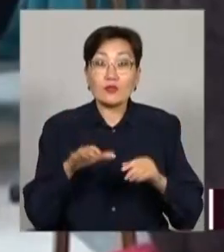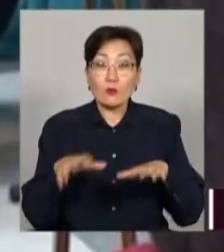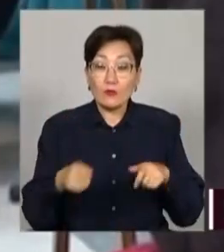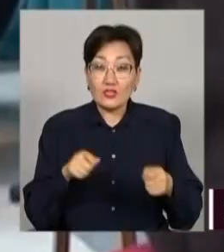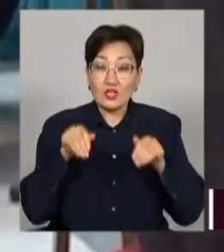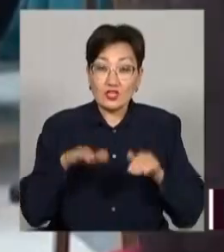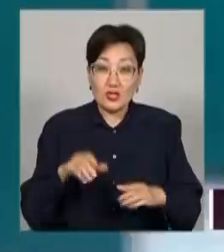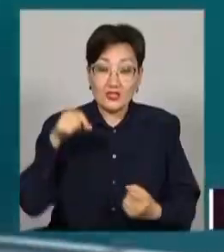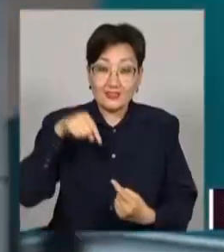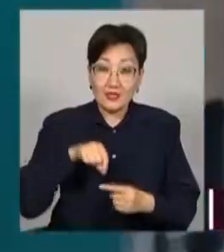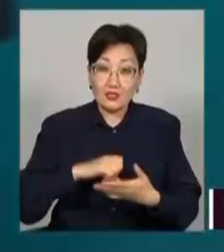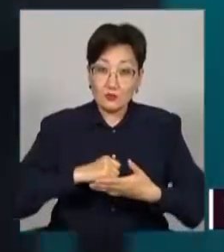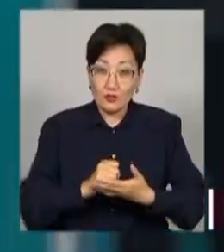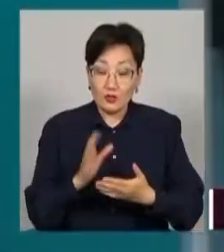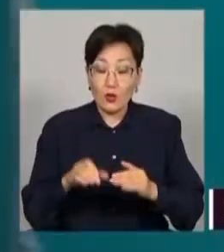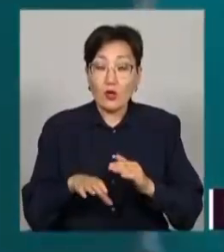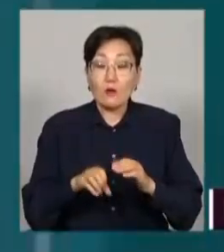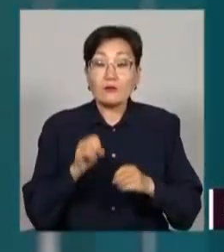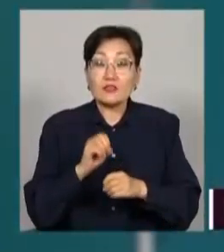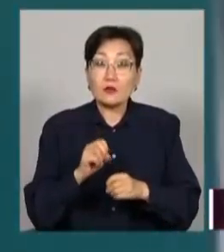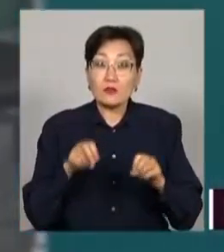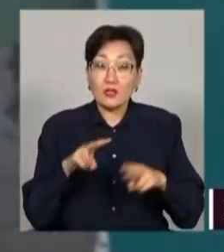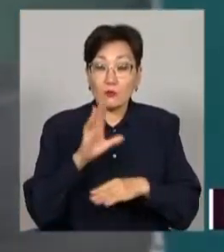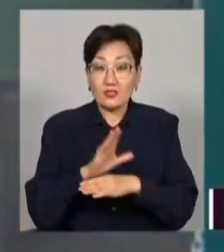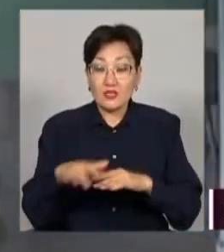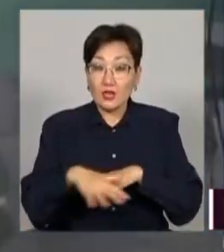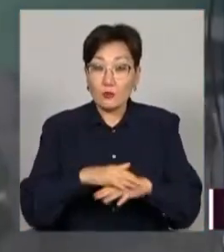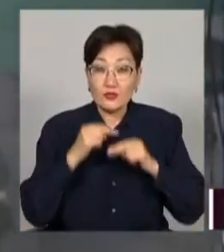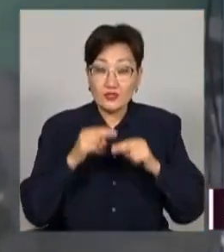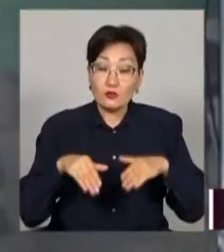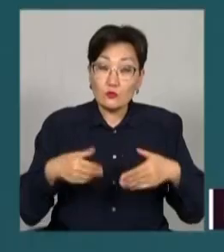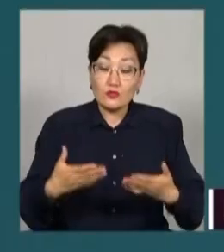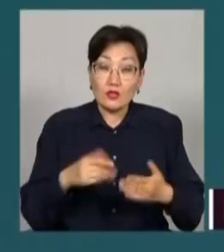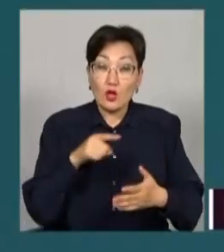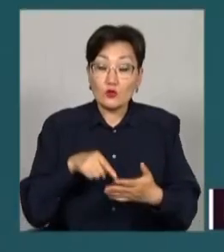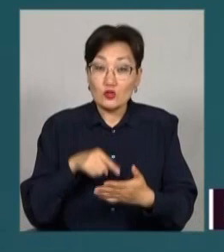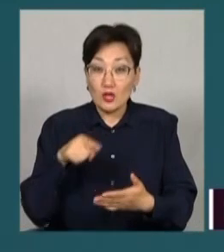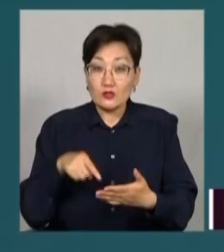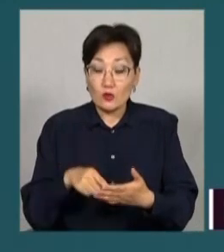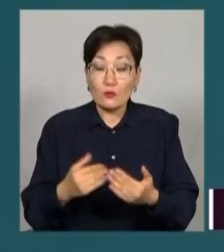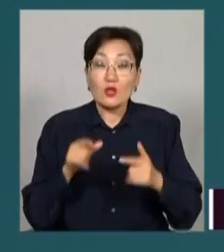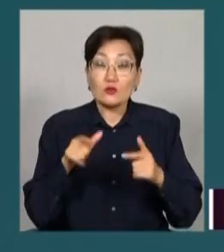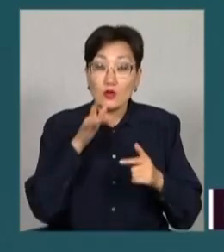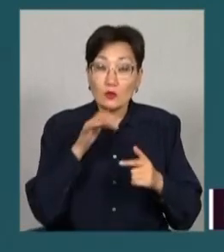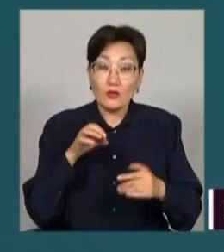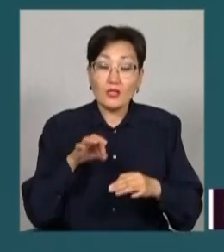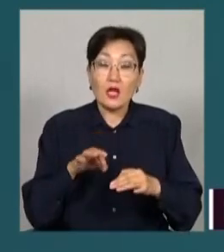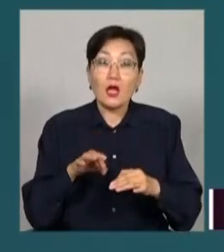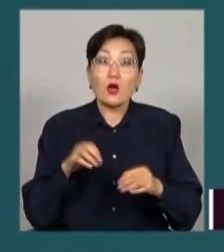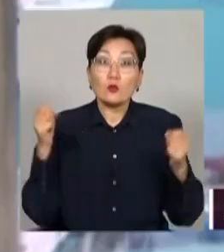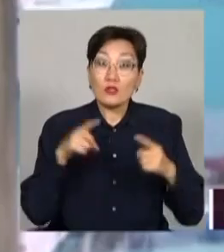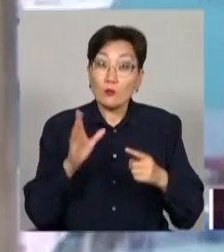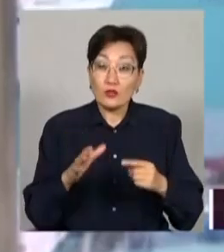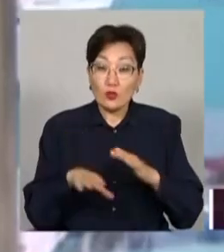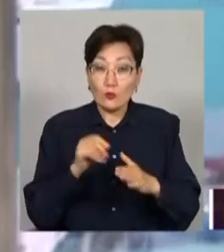шешіміне сай бекітілетінін жеткізді. Арнай жарлыққа байланысты халықтың назарына ұсынылып отырған сұрақтар да сол кезде анықталатын болады.